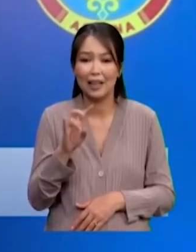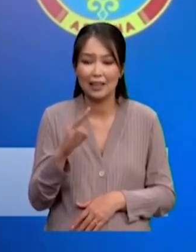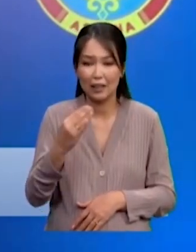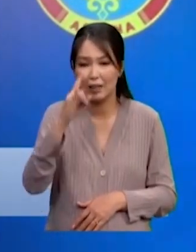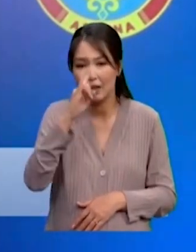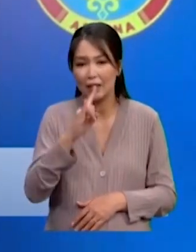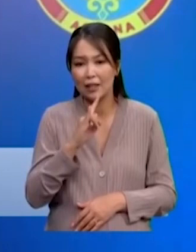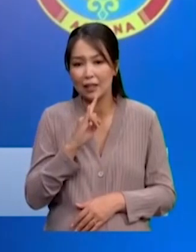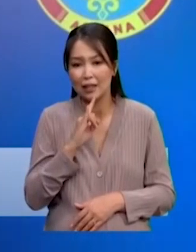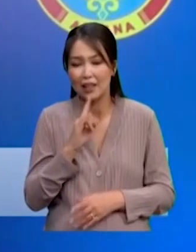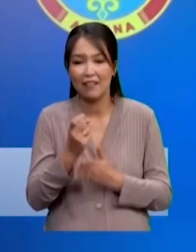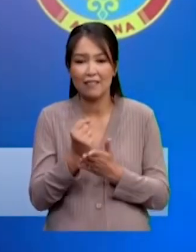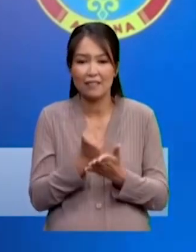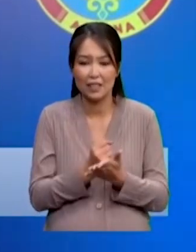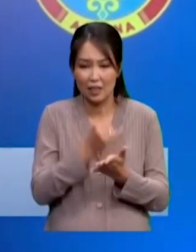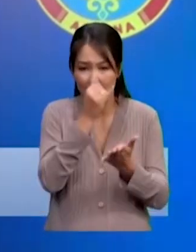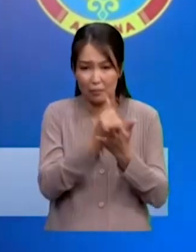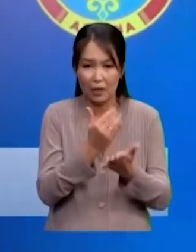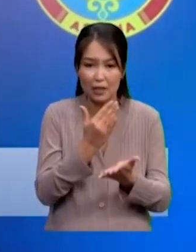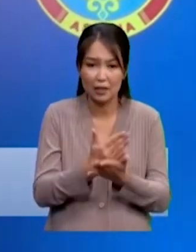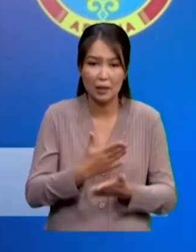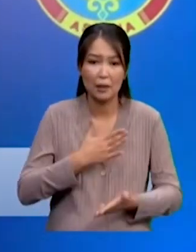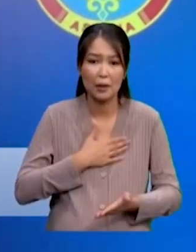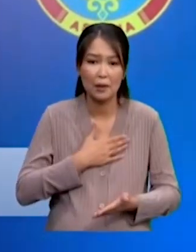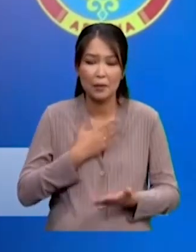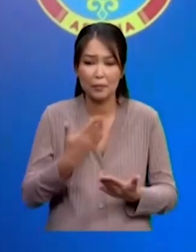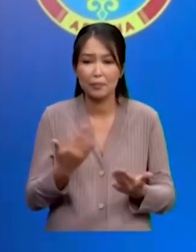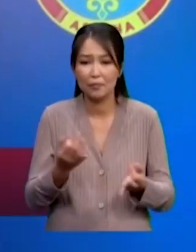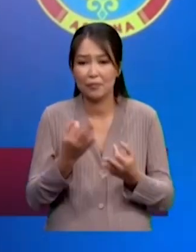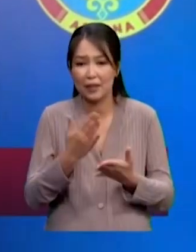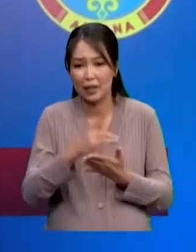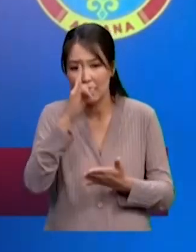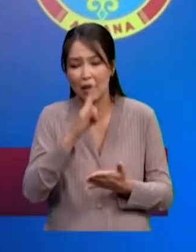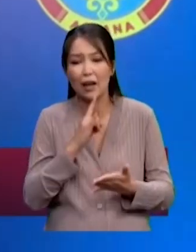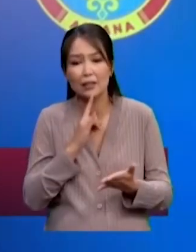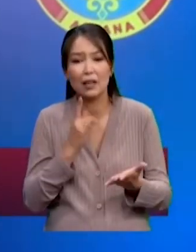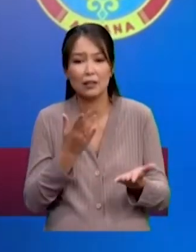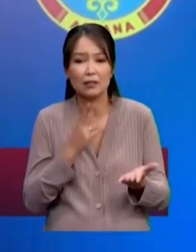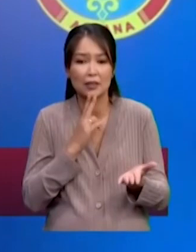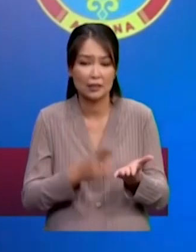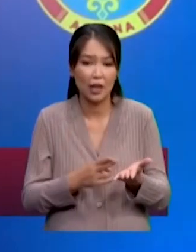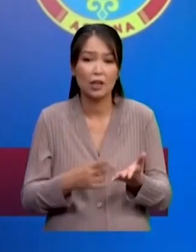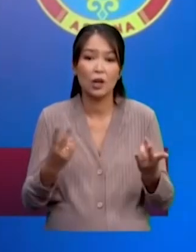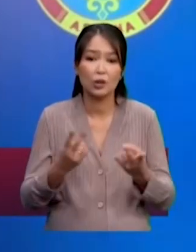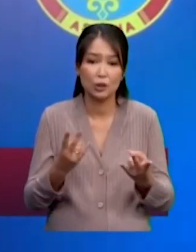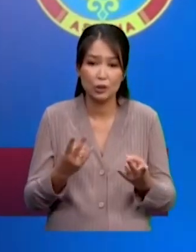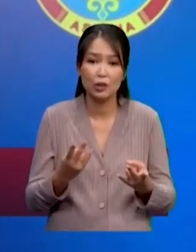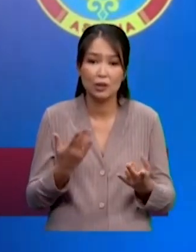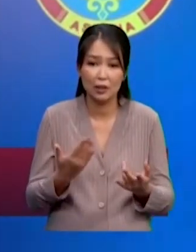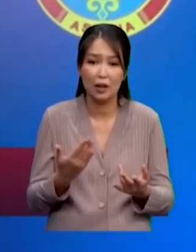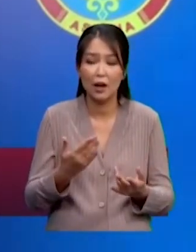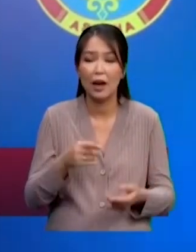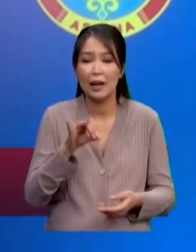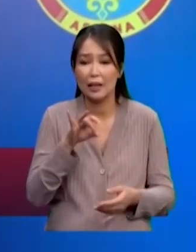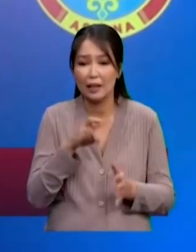қазағына виза бермей жатыр. Енді бізге айтады, сіз қазақтығыңызды дәлелдетіңіз дейді. Бірақ бізде осы Ирандың